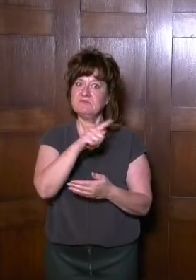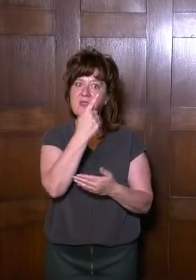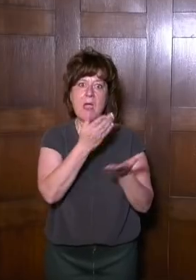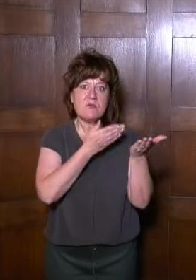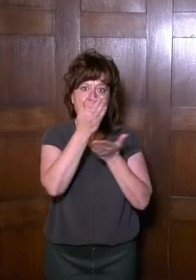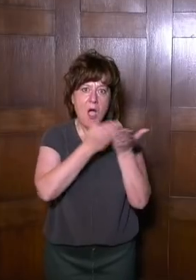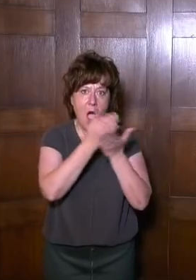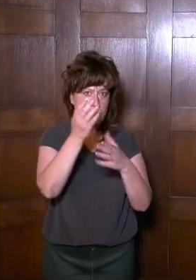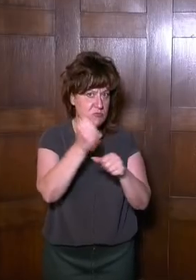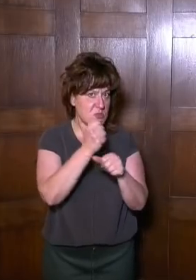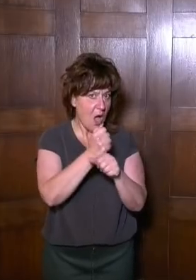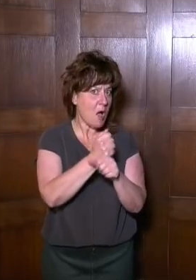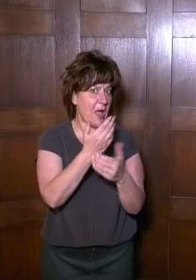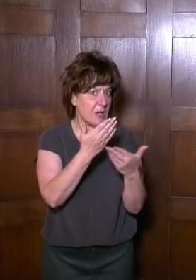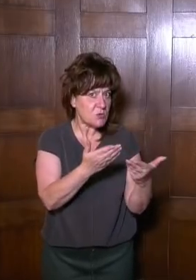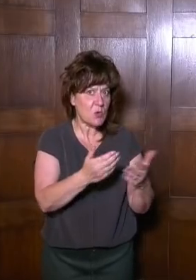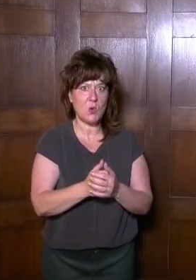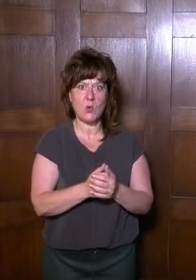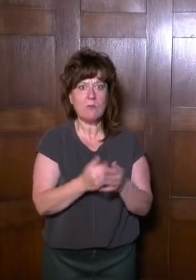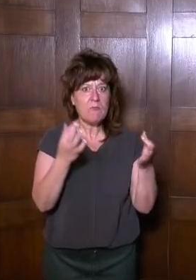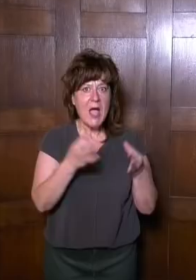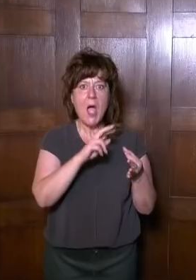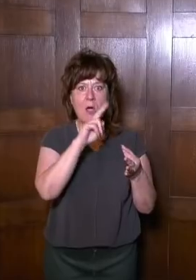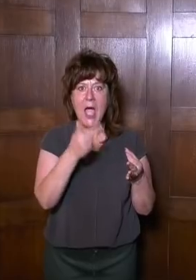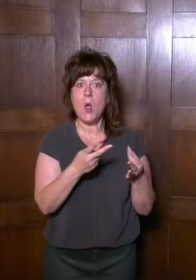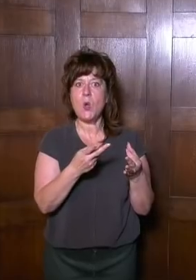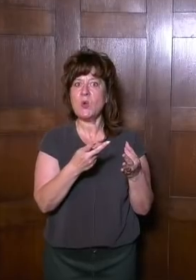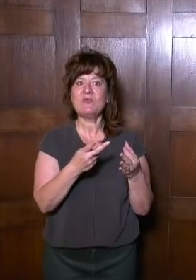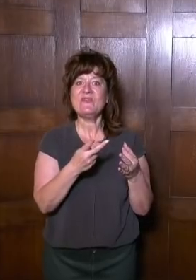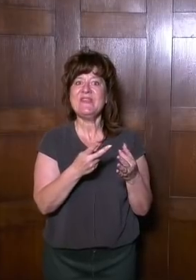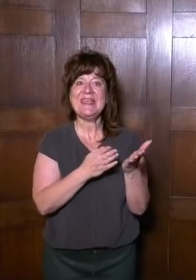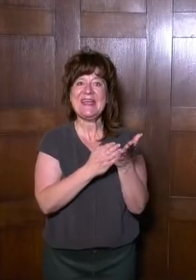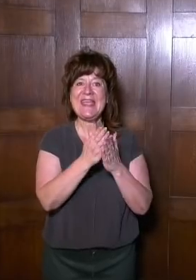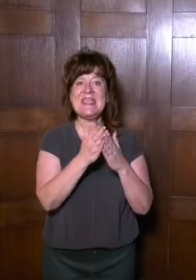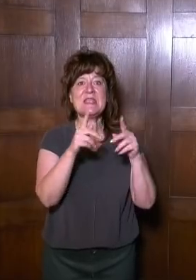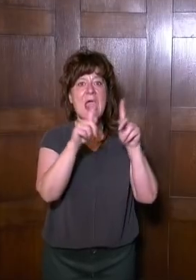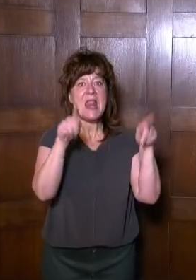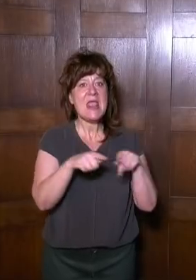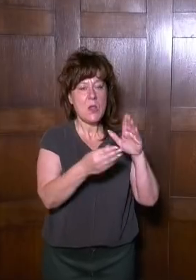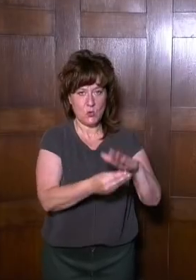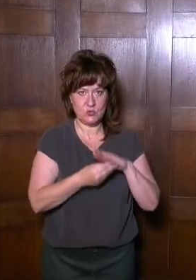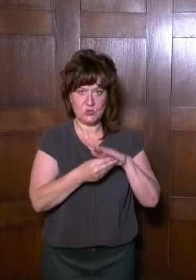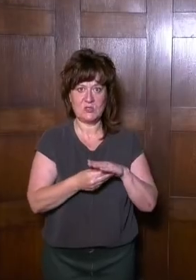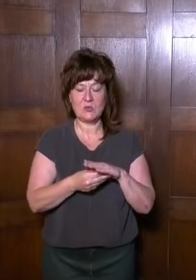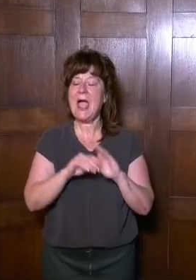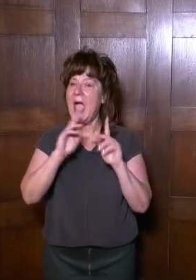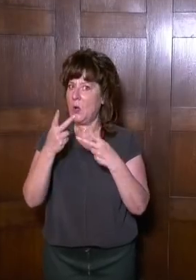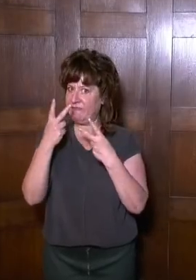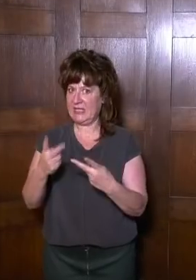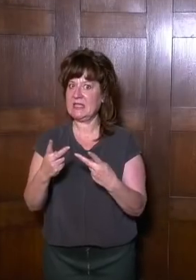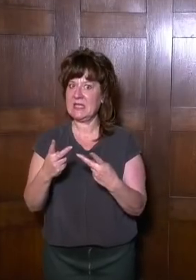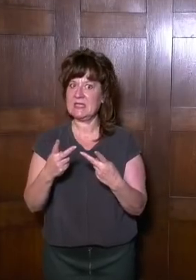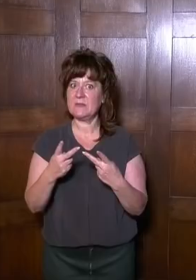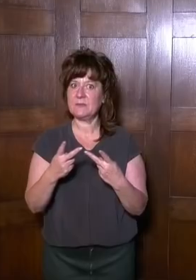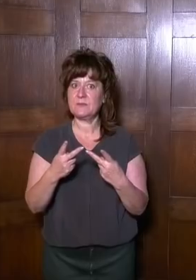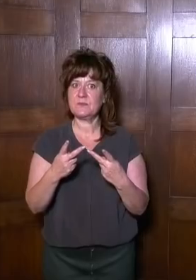machen. Da hätten wir gerne auch noch im Rahmen der Richtlinien eine Unterstützung. Und was mir auch ganz dringend ans Herz gelegt worden ist,